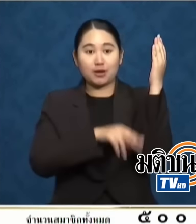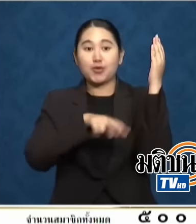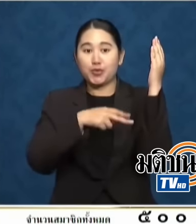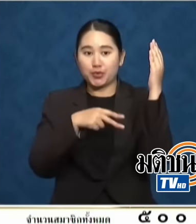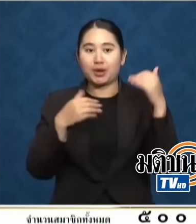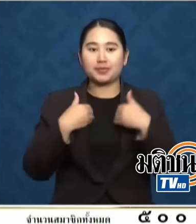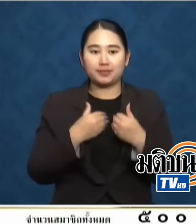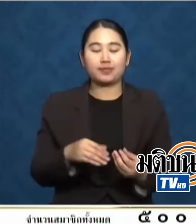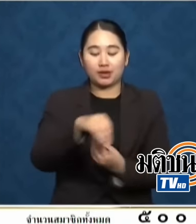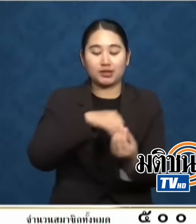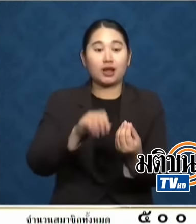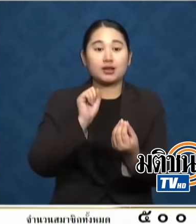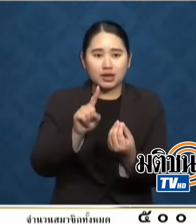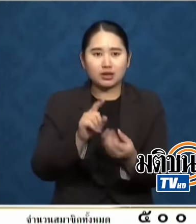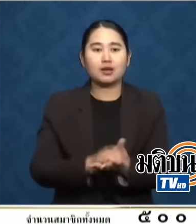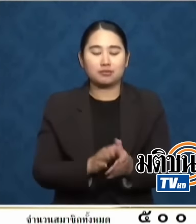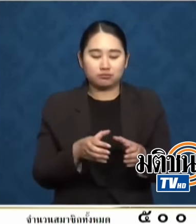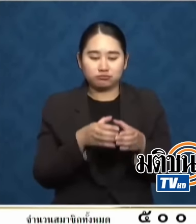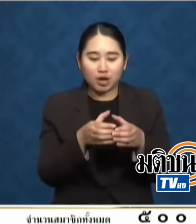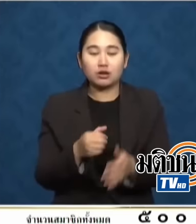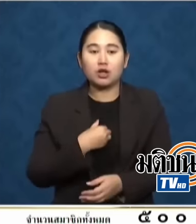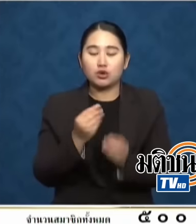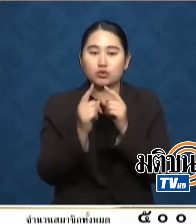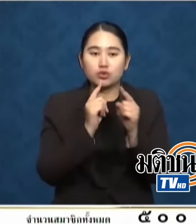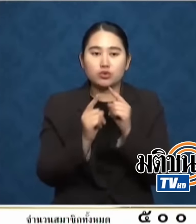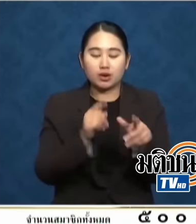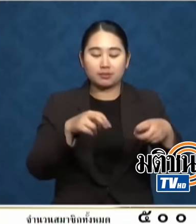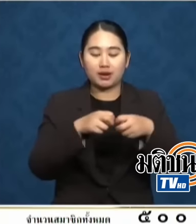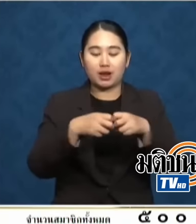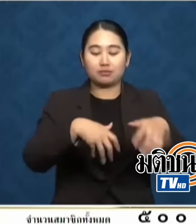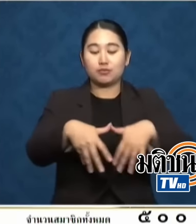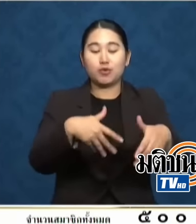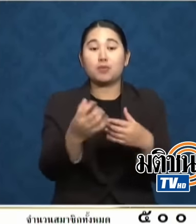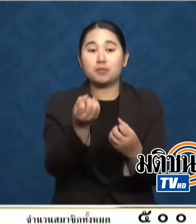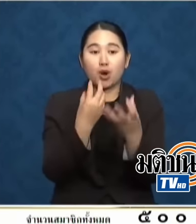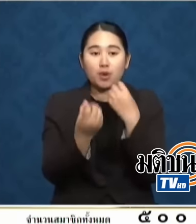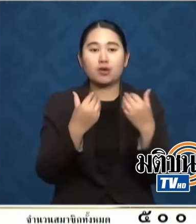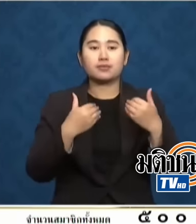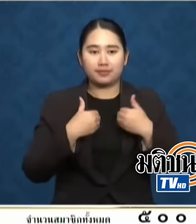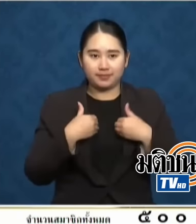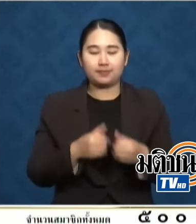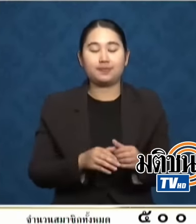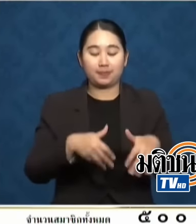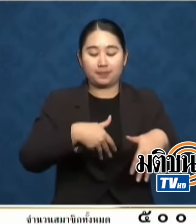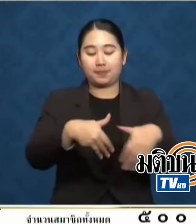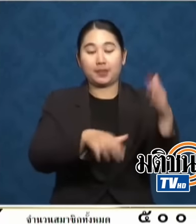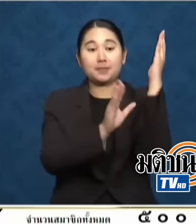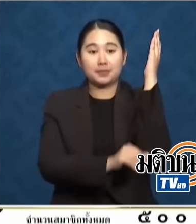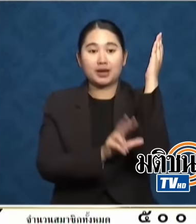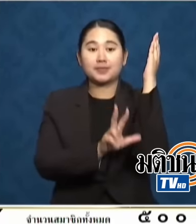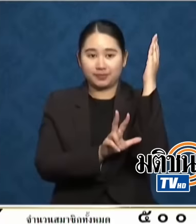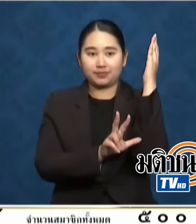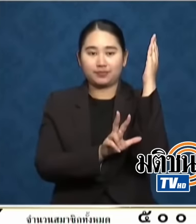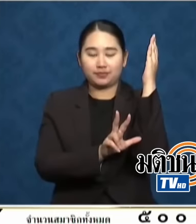ฐกิจผมไปรับฟังความเห็นมาจากประชาชนในพื้นที่ก็จะพบว่าประชาชนในพื้นที่3จังหวั